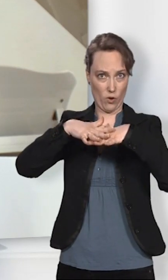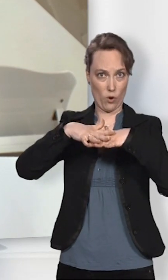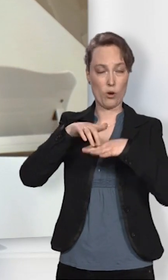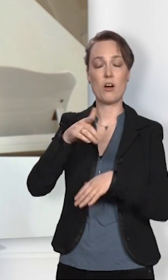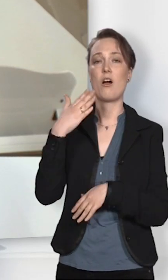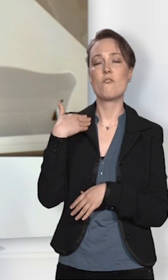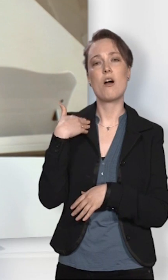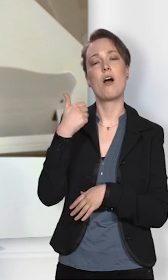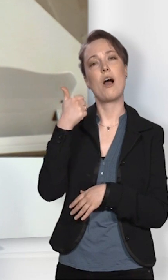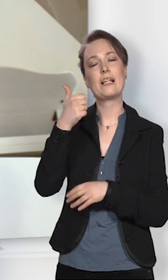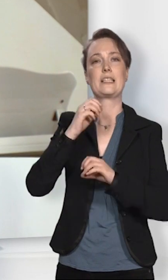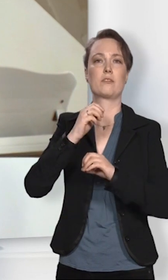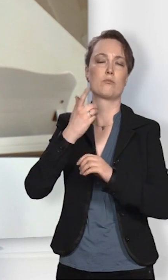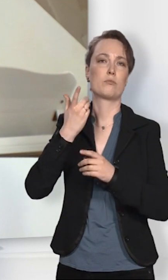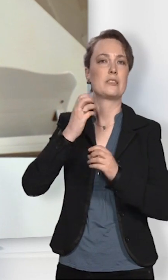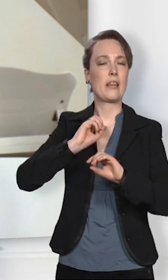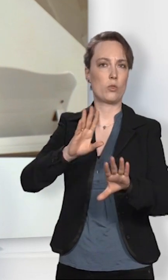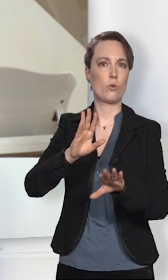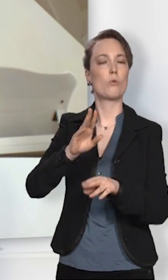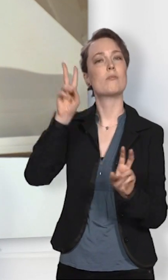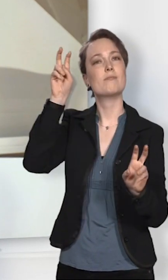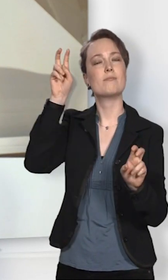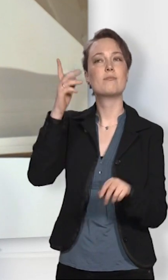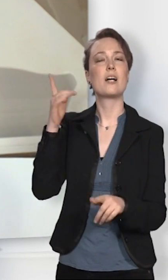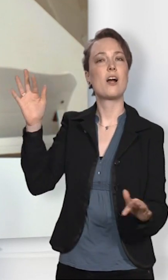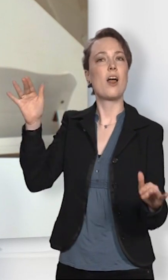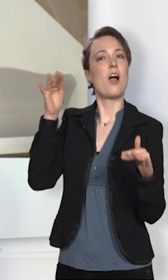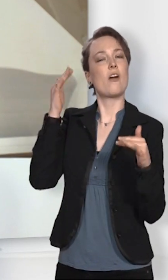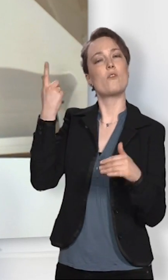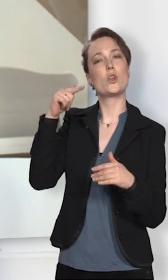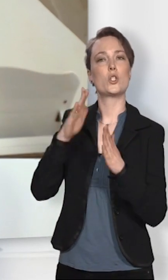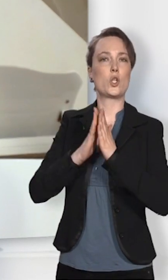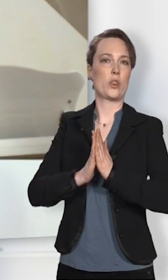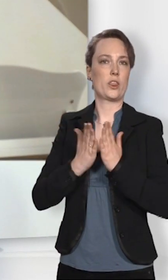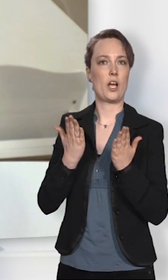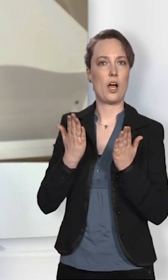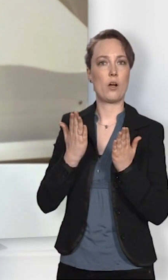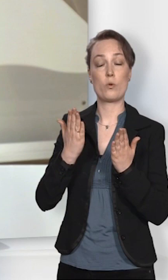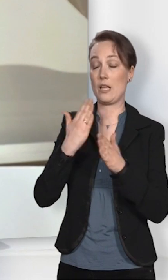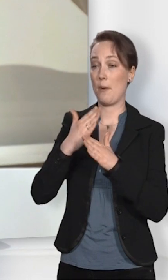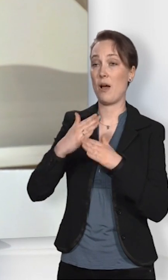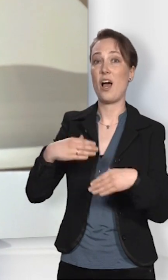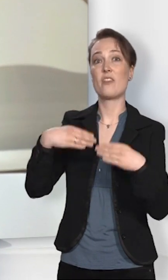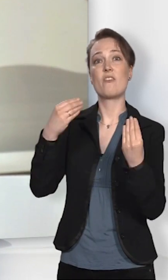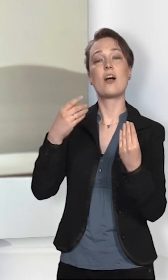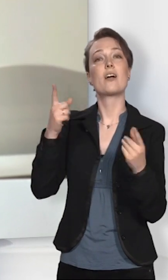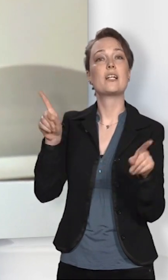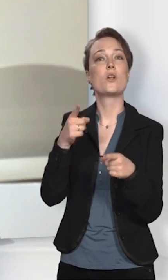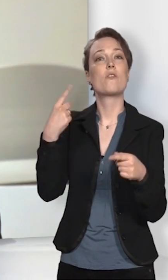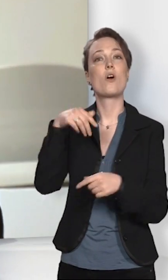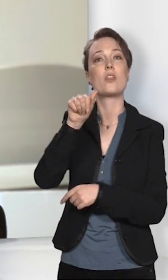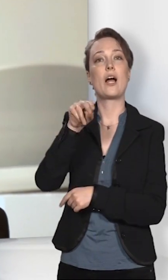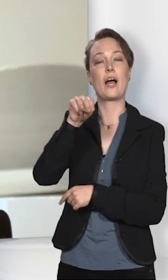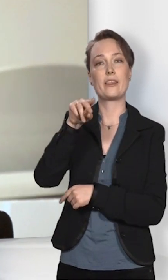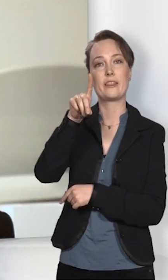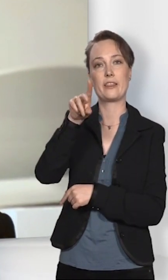of Sunday. Und Sounds of Sunday hat immer aufgemacht vorne, musikalisch, mit einem Song von Andre Crouch, der hieß Soon and